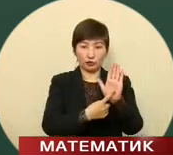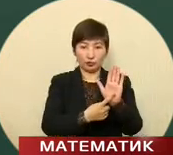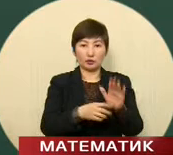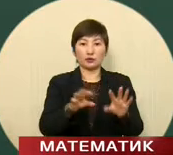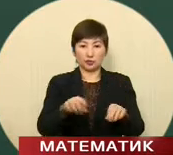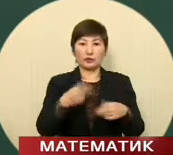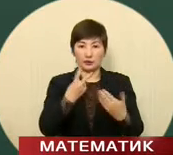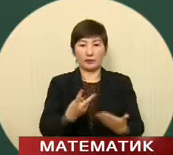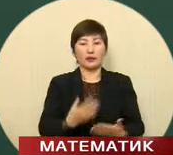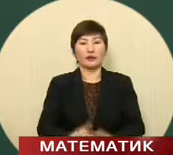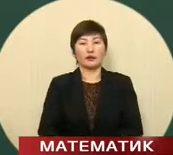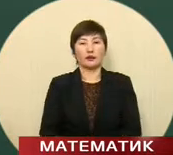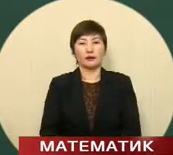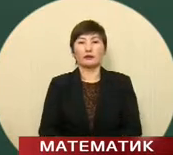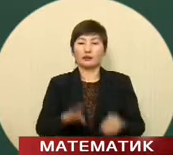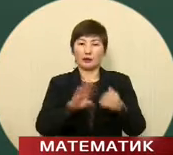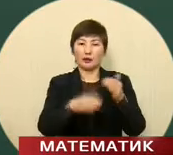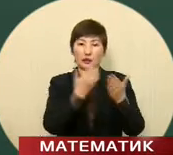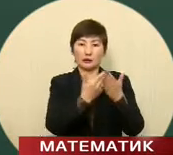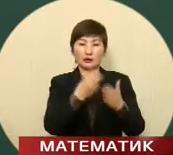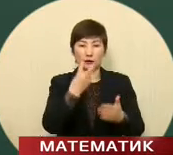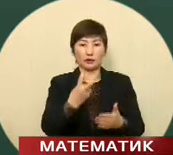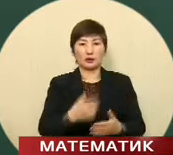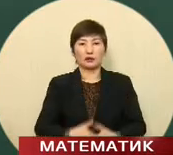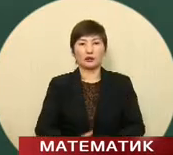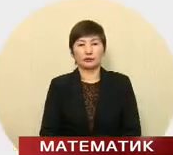авч үзлээ. За дараагийн жишээг авч үзье.